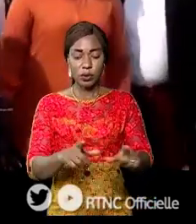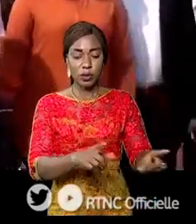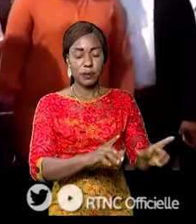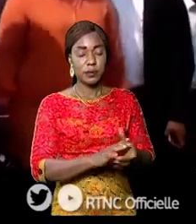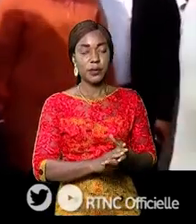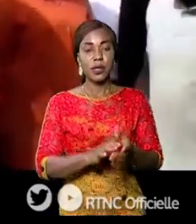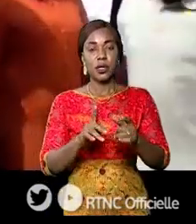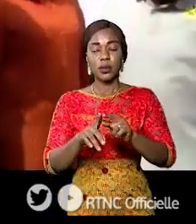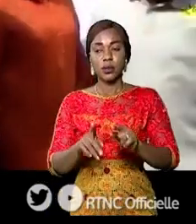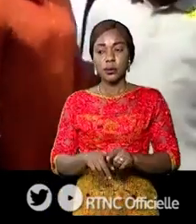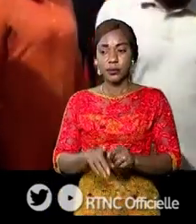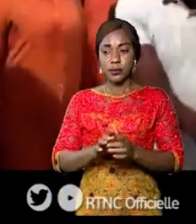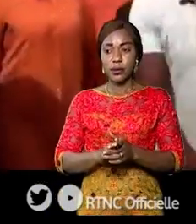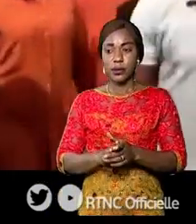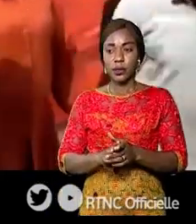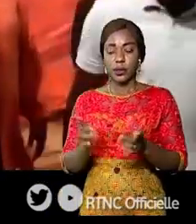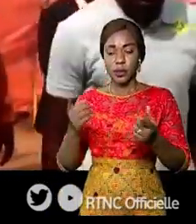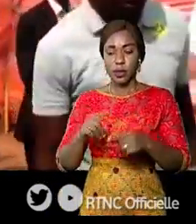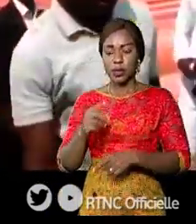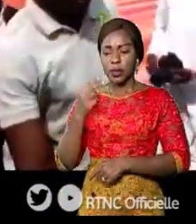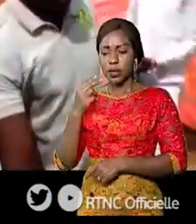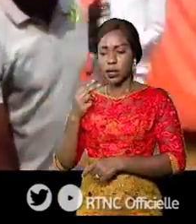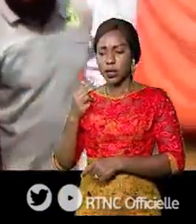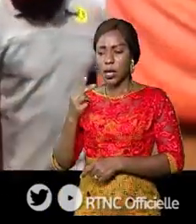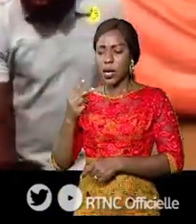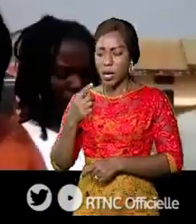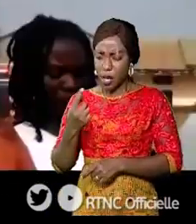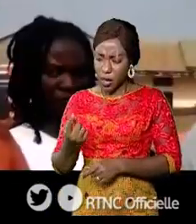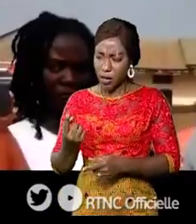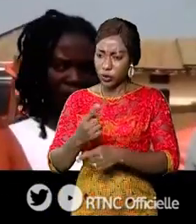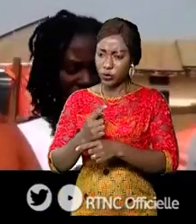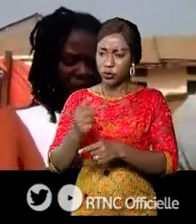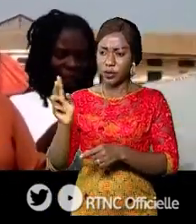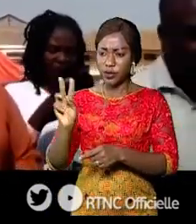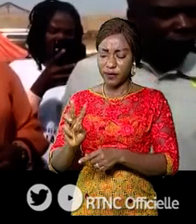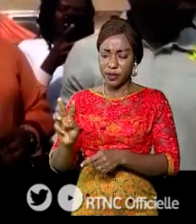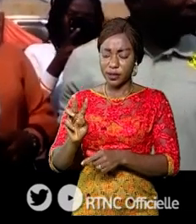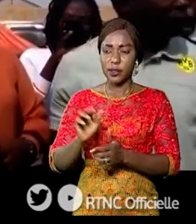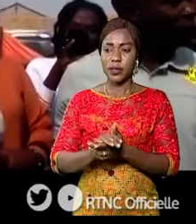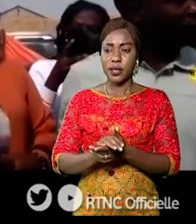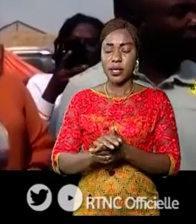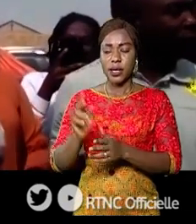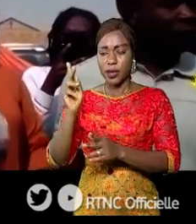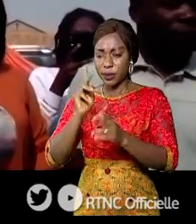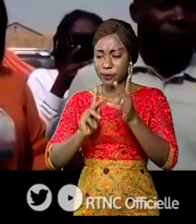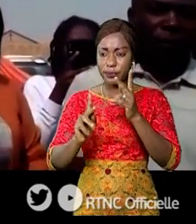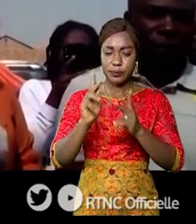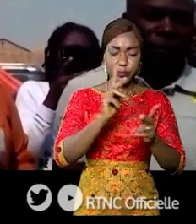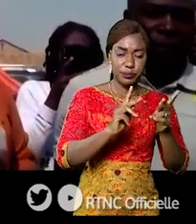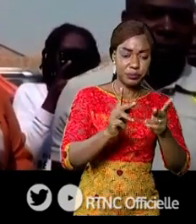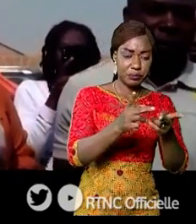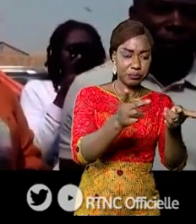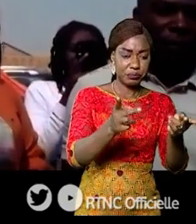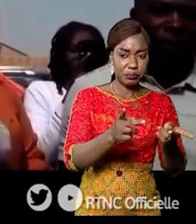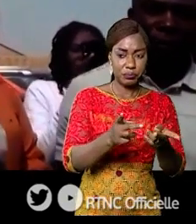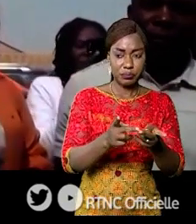bienfaisance et de générosité. Il a ainsi consacré sa journée du vendredi 25 septembre 2020 à visiter quelques milieux des